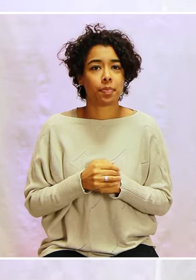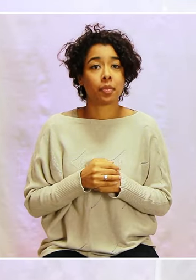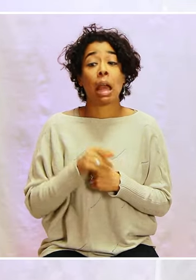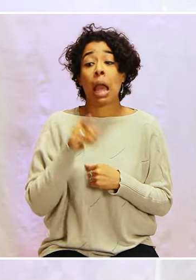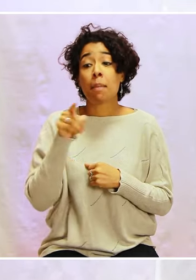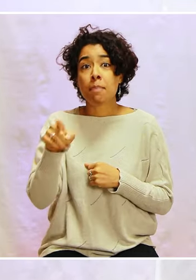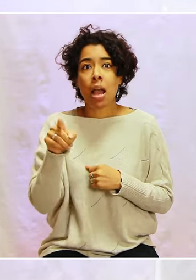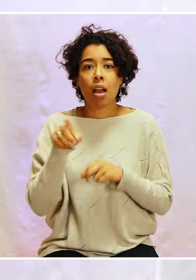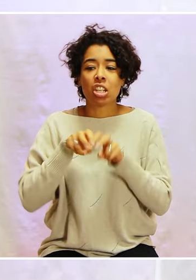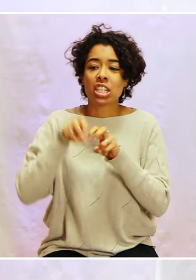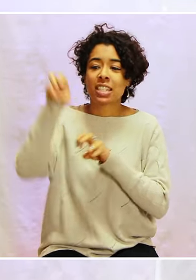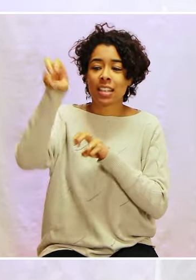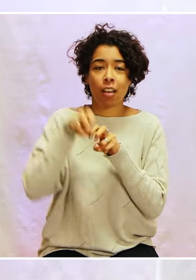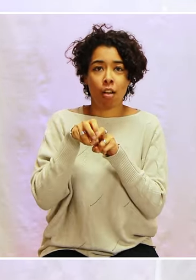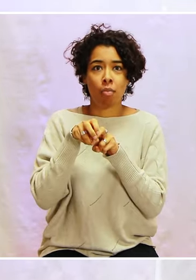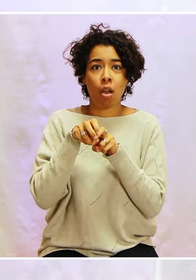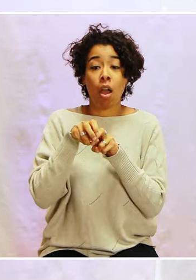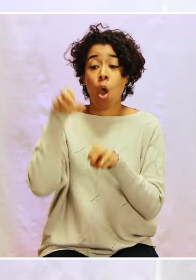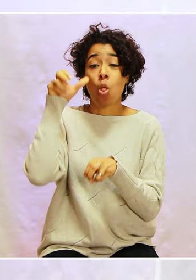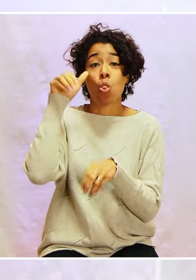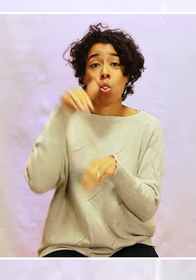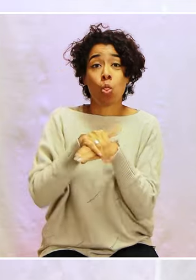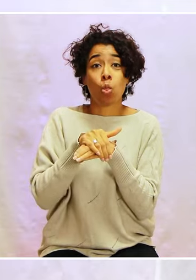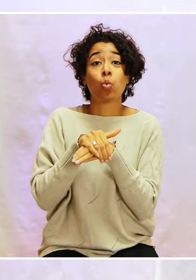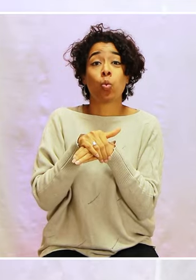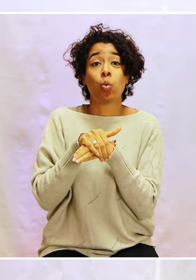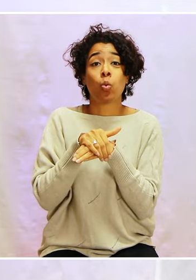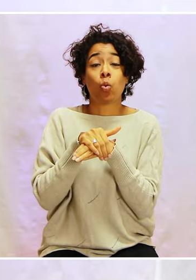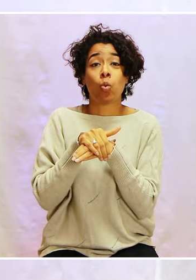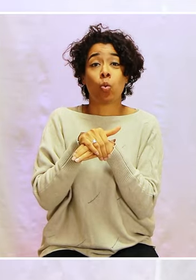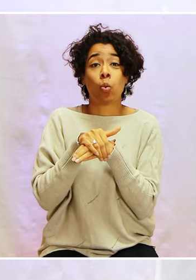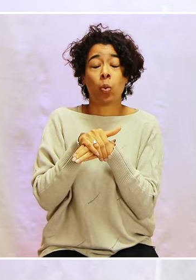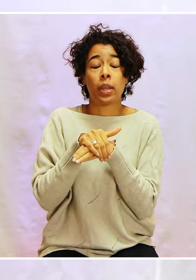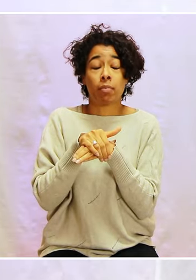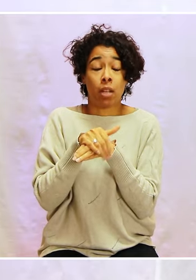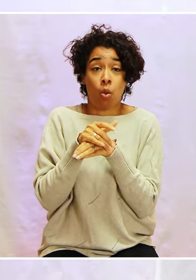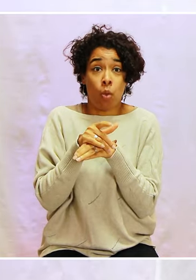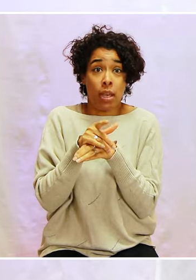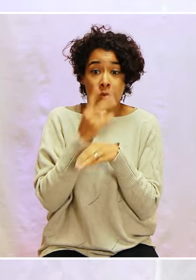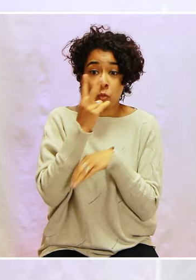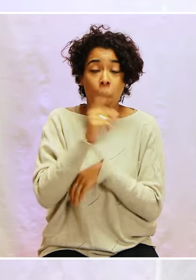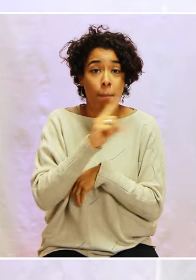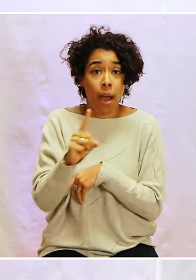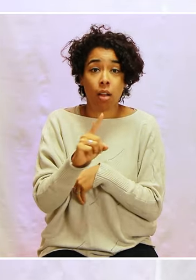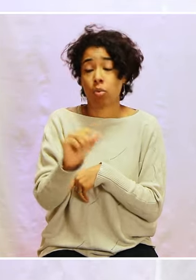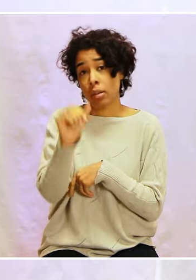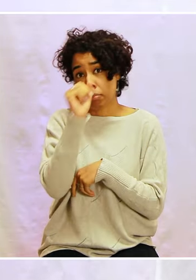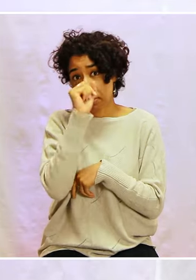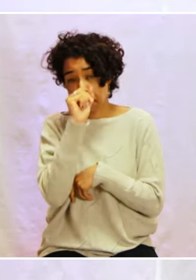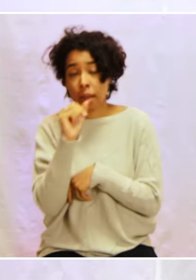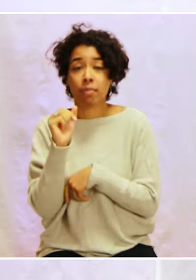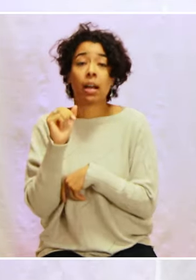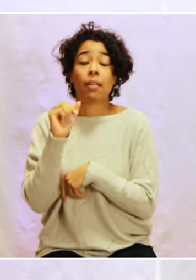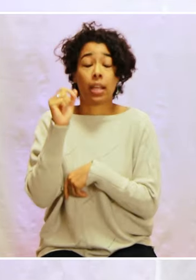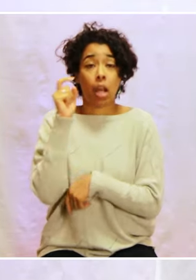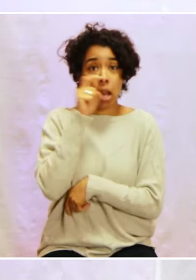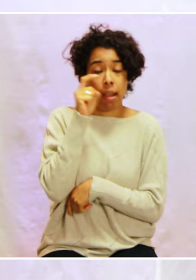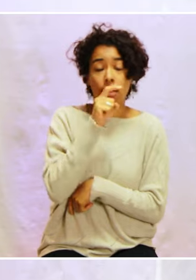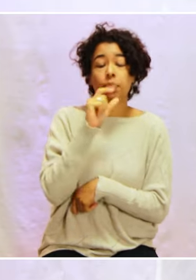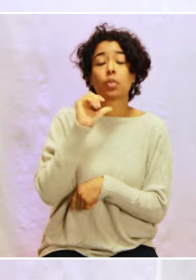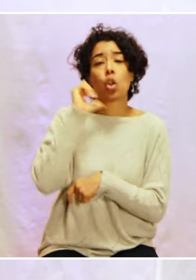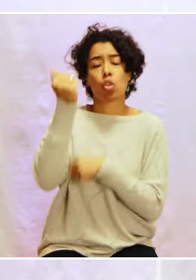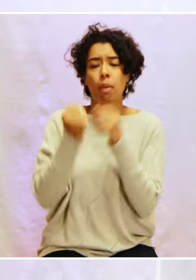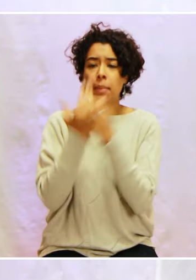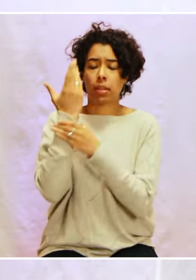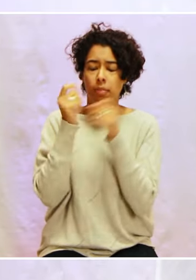compte au moment de la première nuit de ne en fait donc tout s'est passé dans la nuit donc il a pas pu voir que c'était pas Rachel il a couché avec Léa et quand il se lève et bien